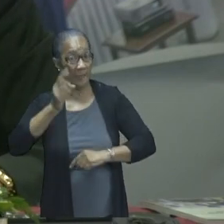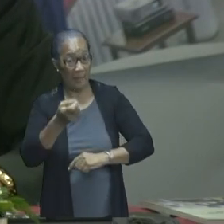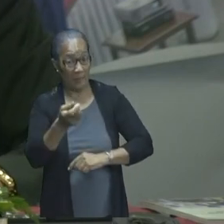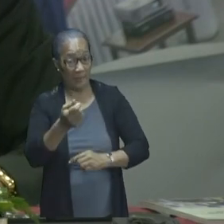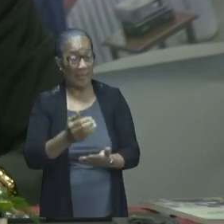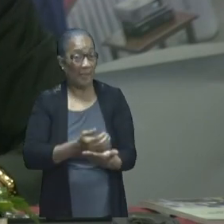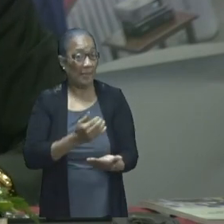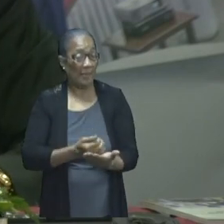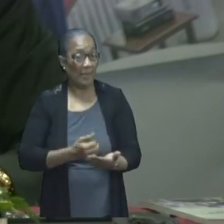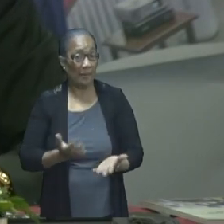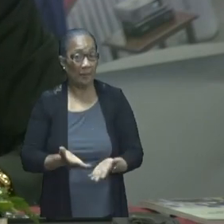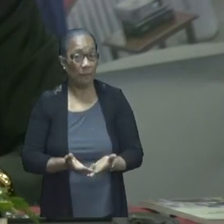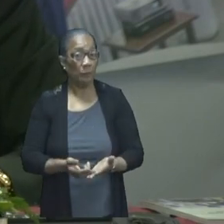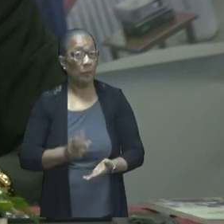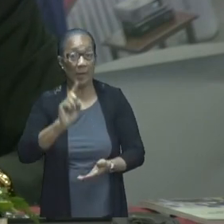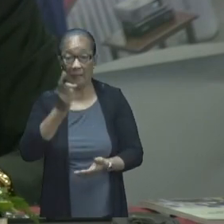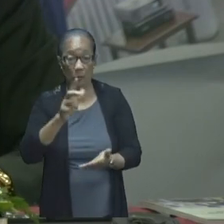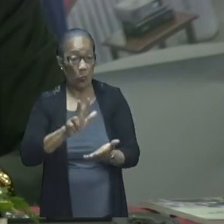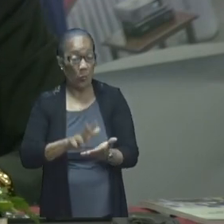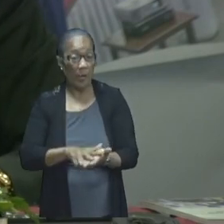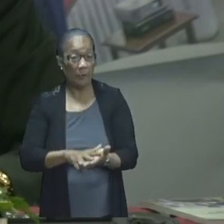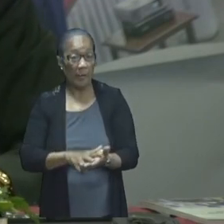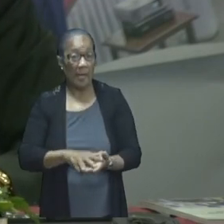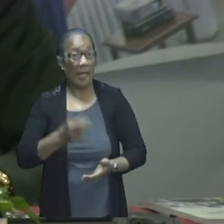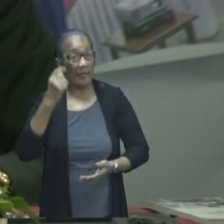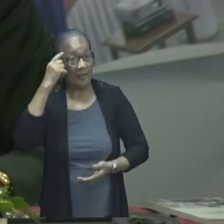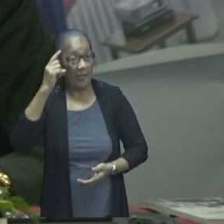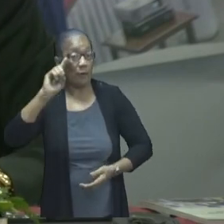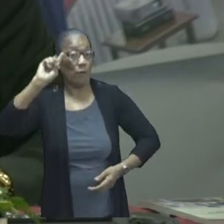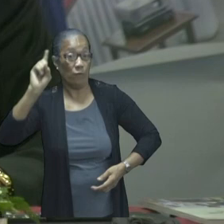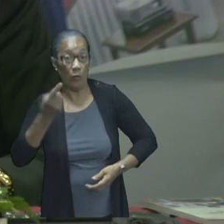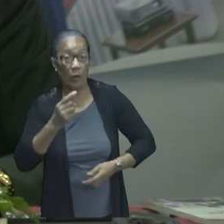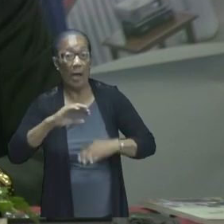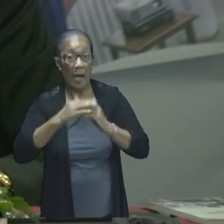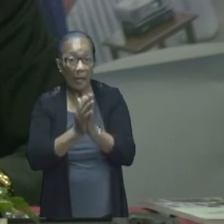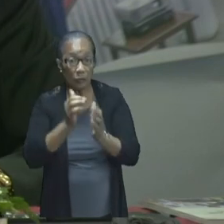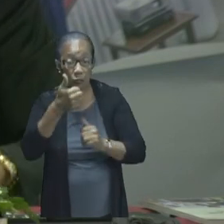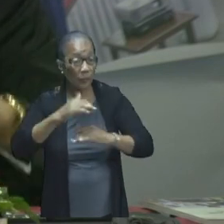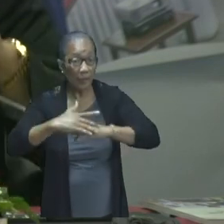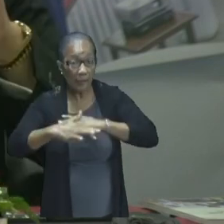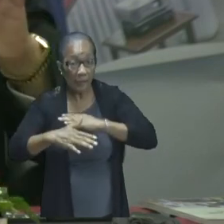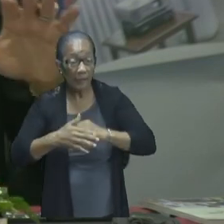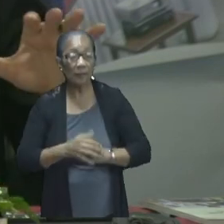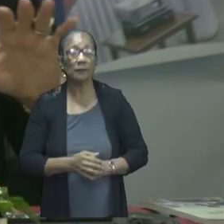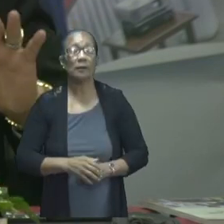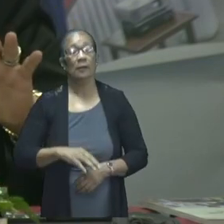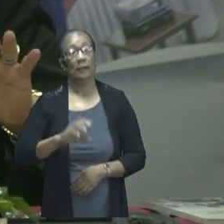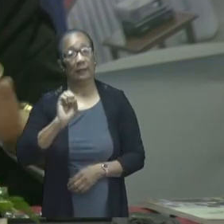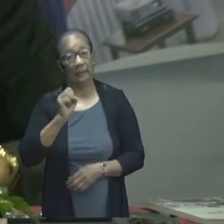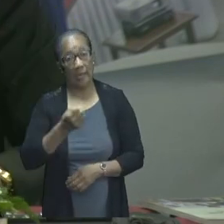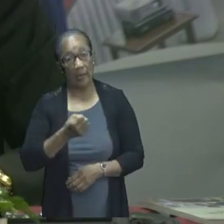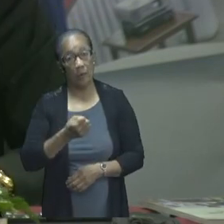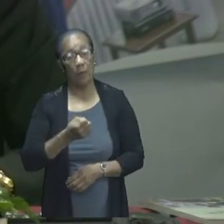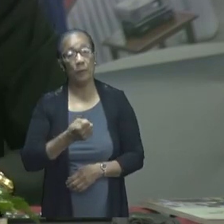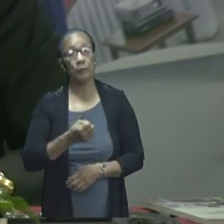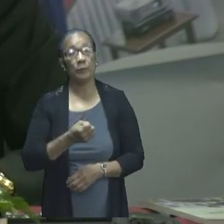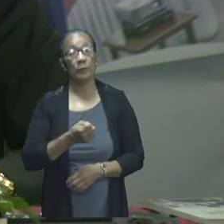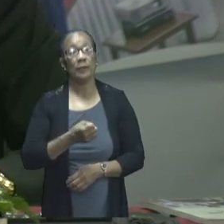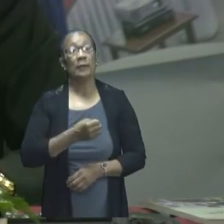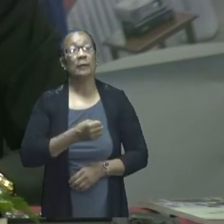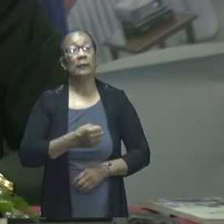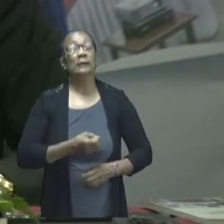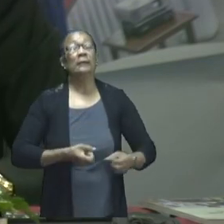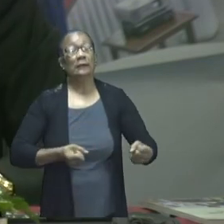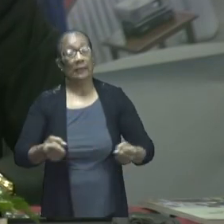en hoe die geld in dit kunnen innen daarvoor voor niemand er een wet goedgekeurd dus nogmaals we luisteren en